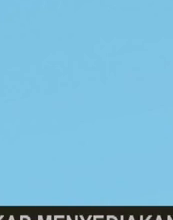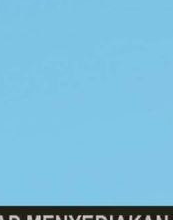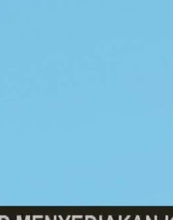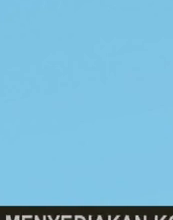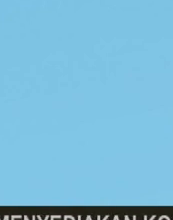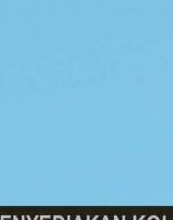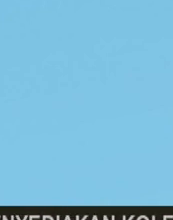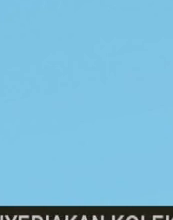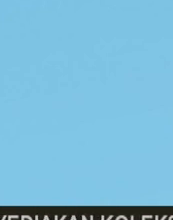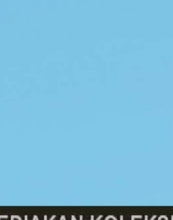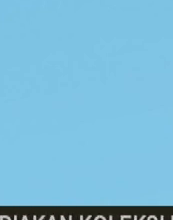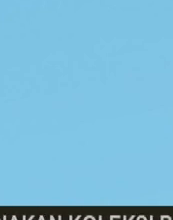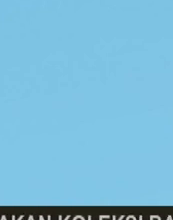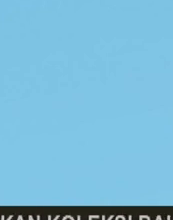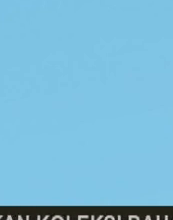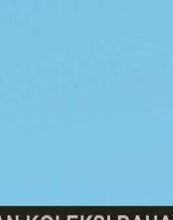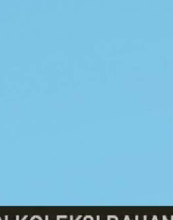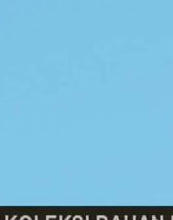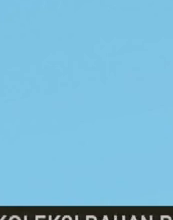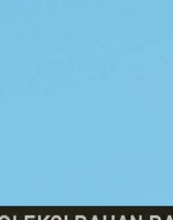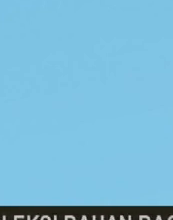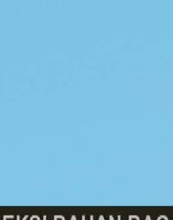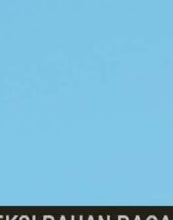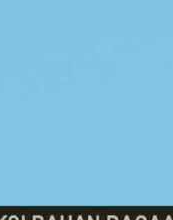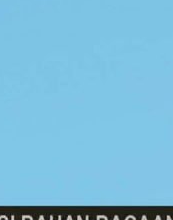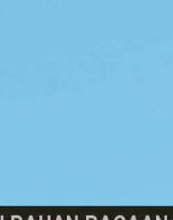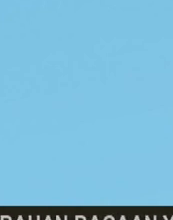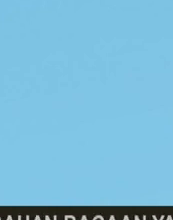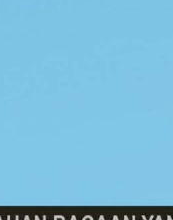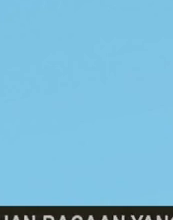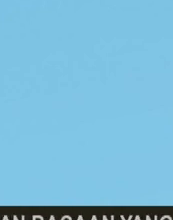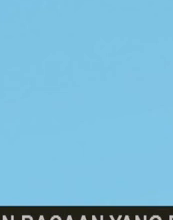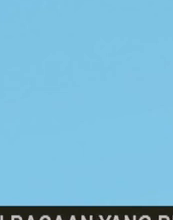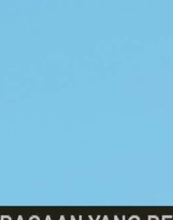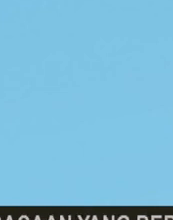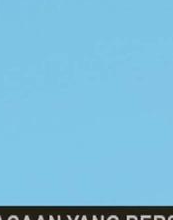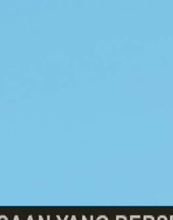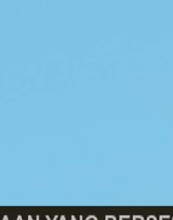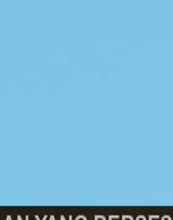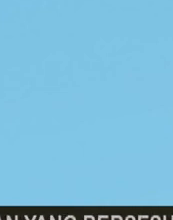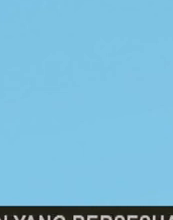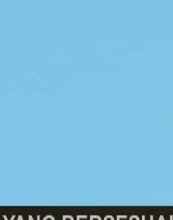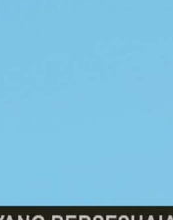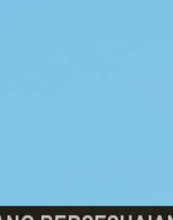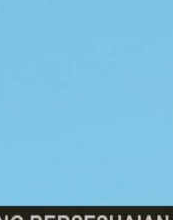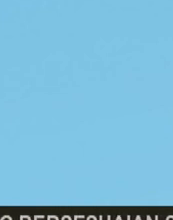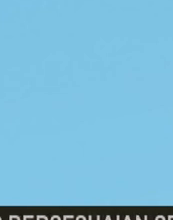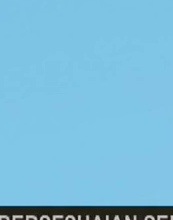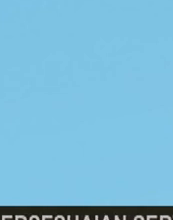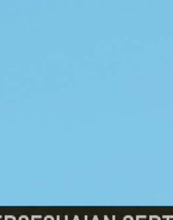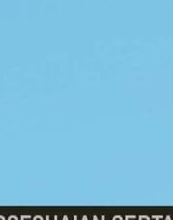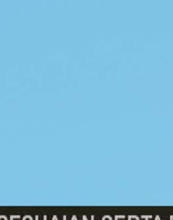8090 Ringgit pada tempo yang sama tahun 2020 sementara itu u-23 panggilan